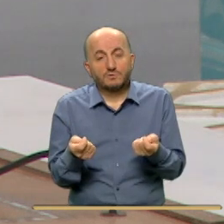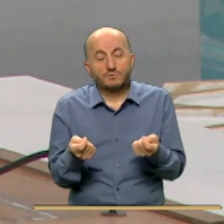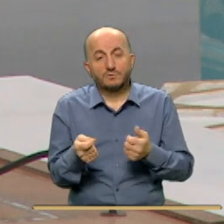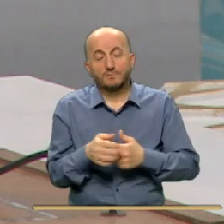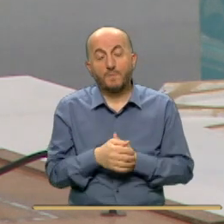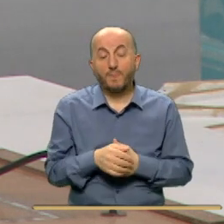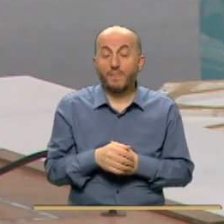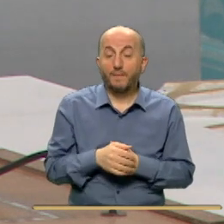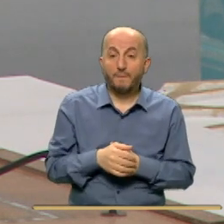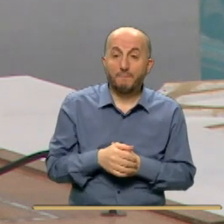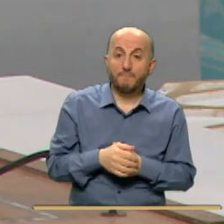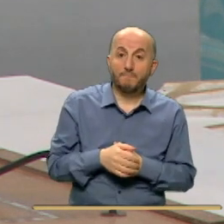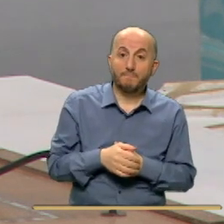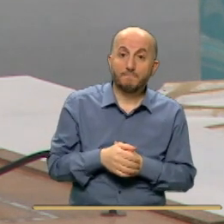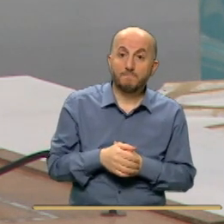Oysa